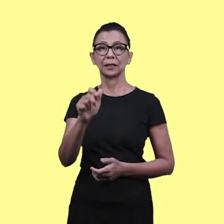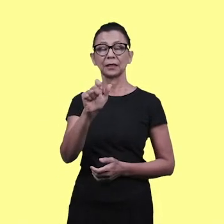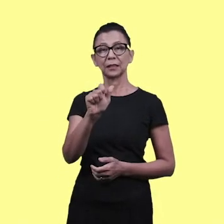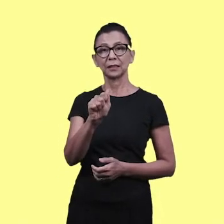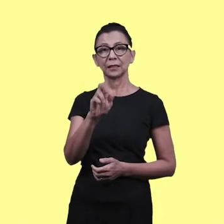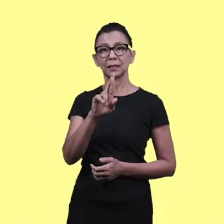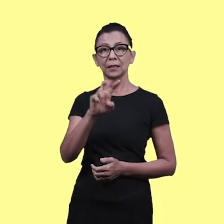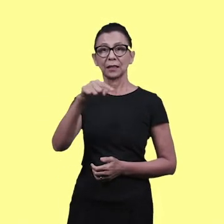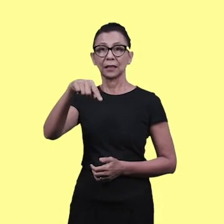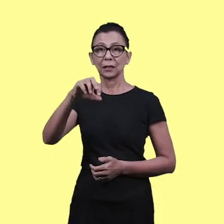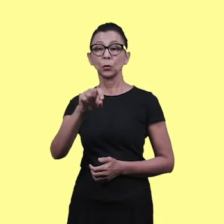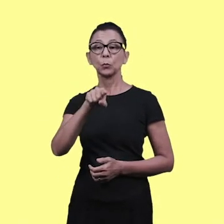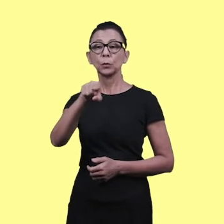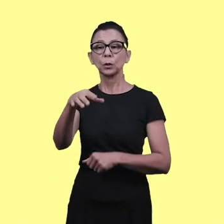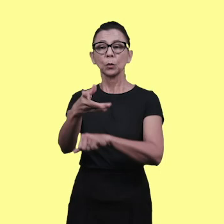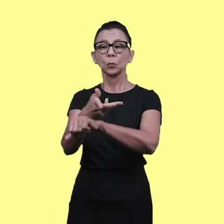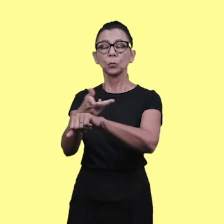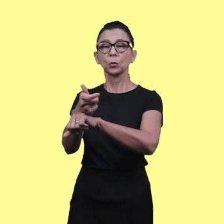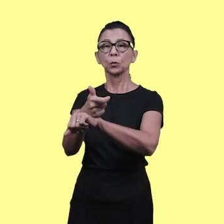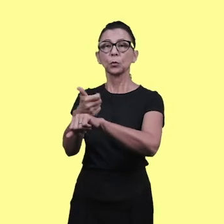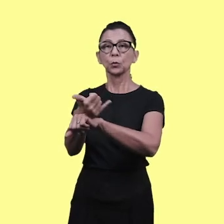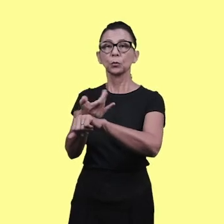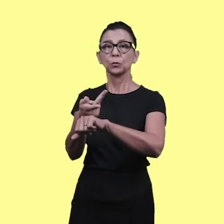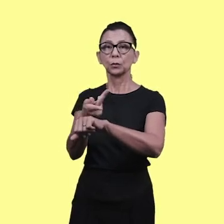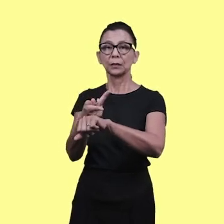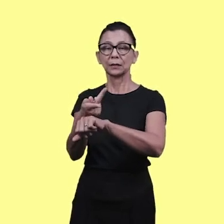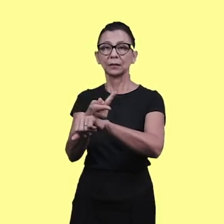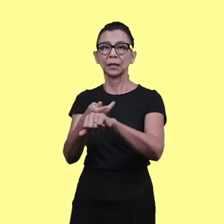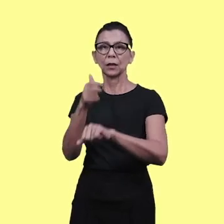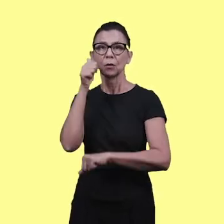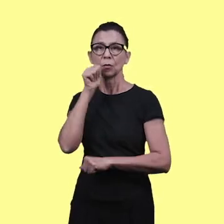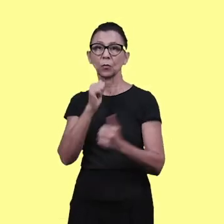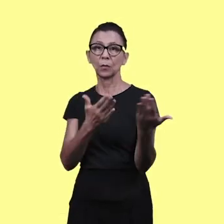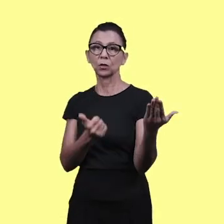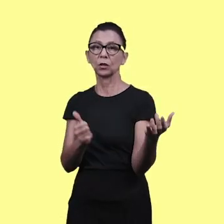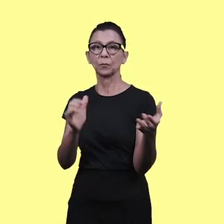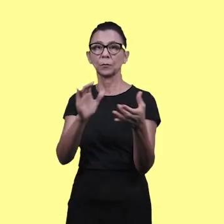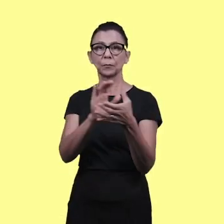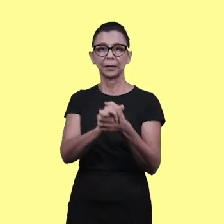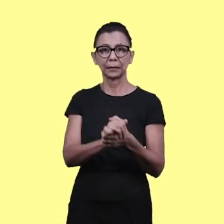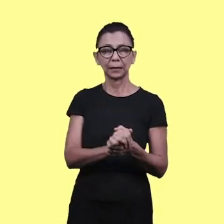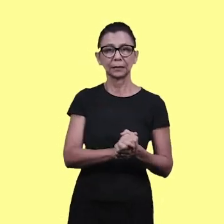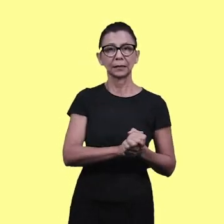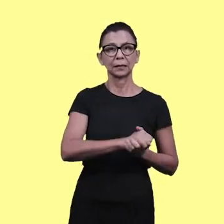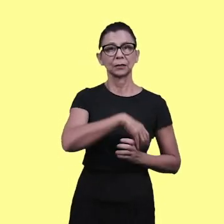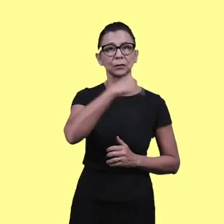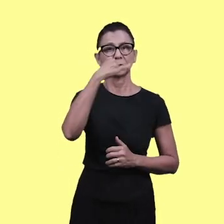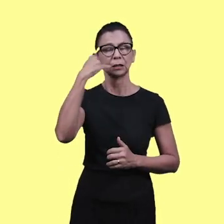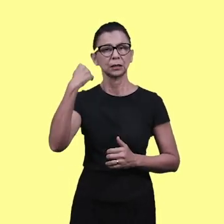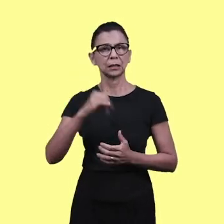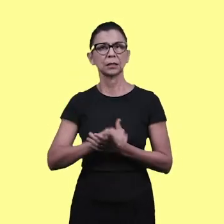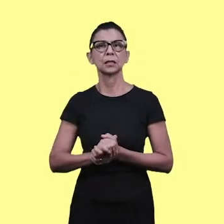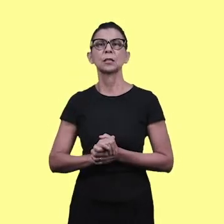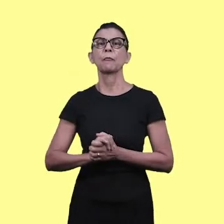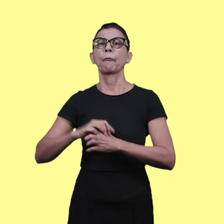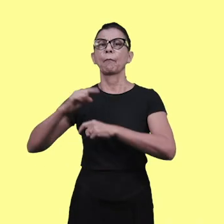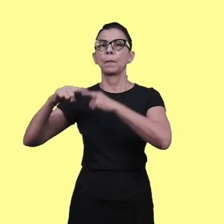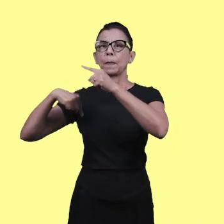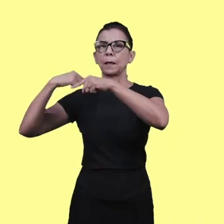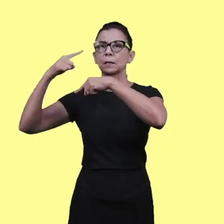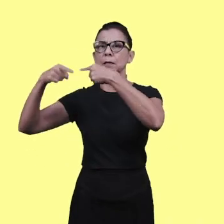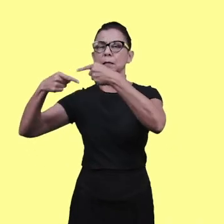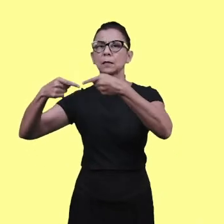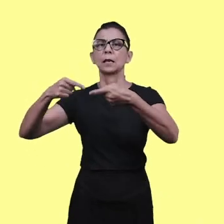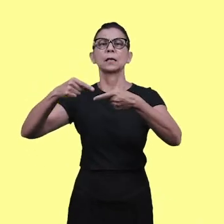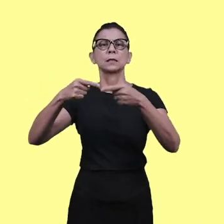trouver une fiancée pour Isaac. La jeune fille devait être de la famille d'Abraham. Il devrait avoir le même sang,